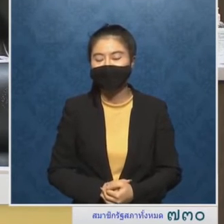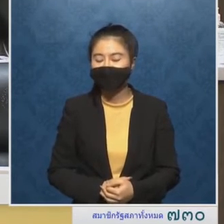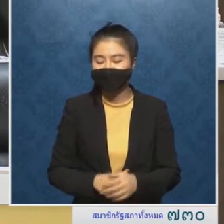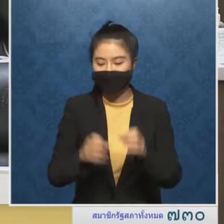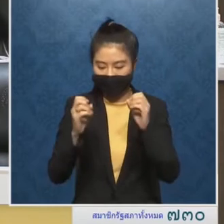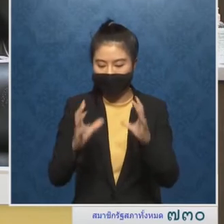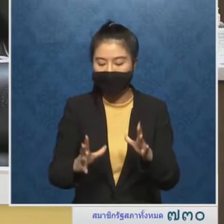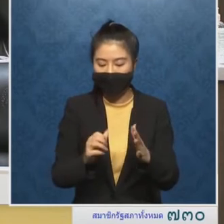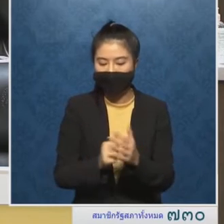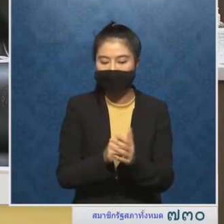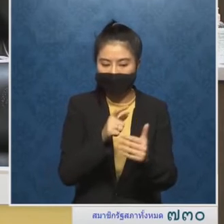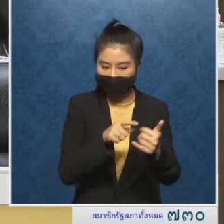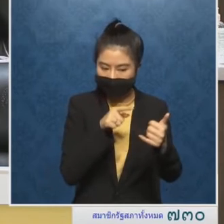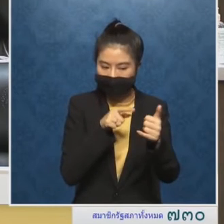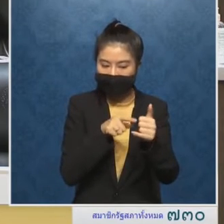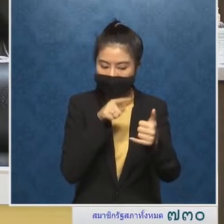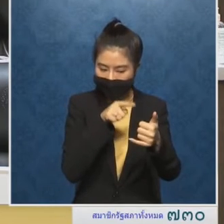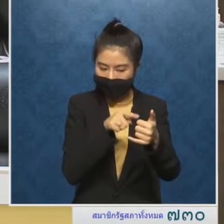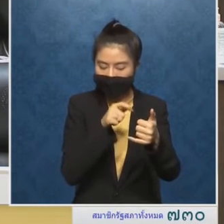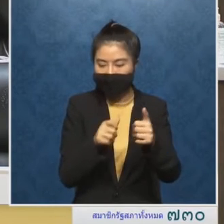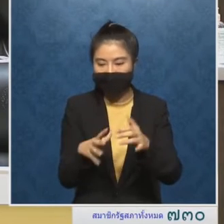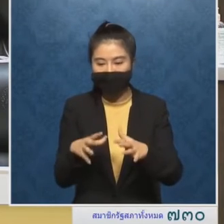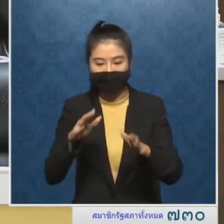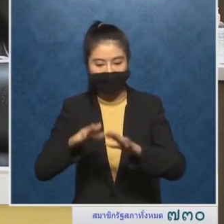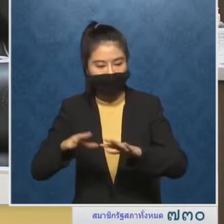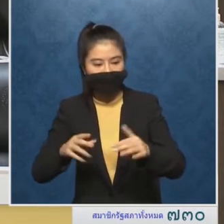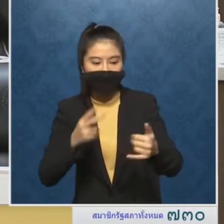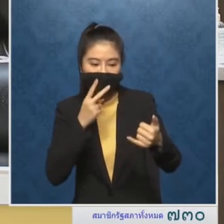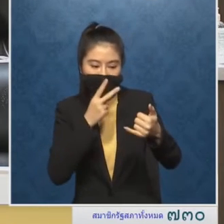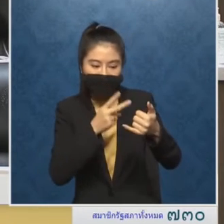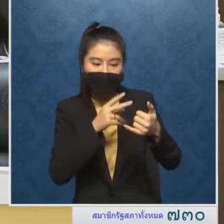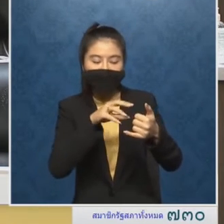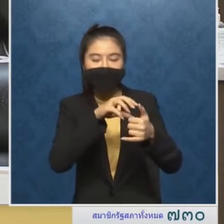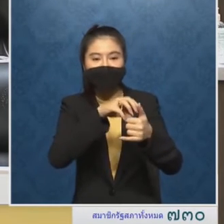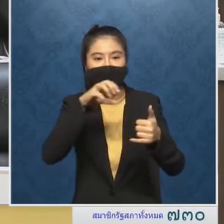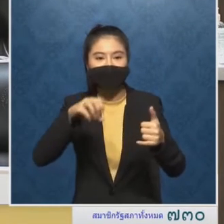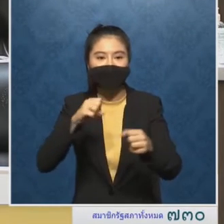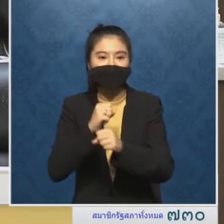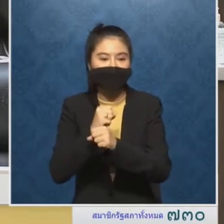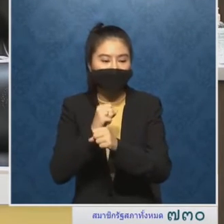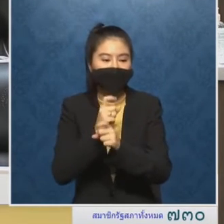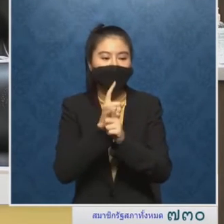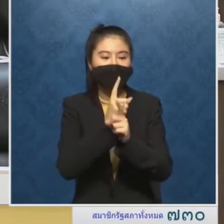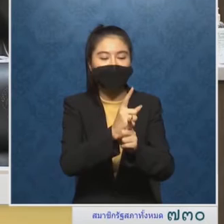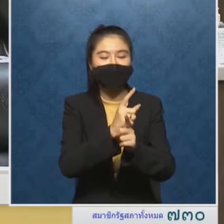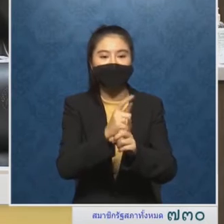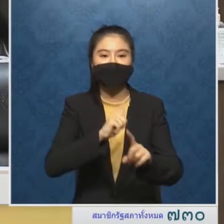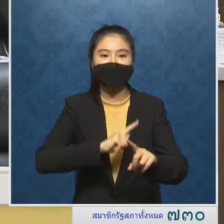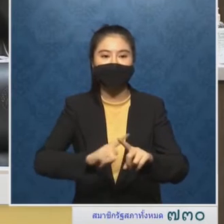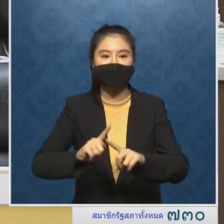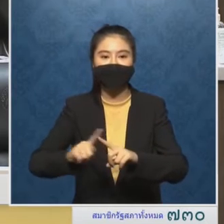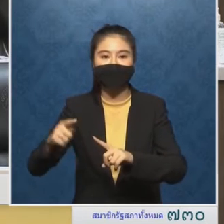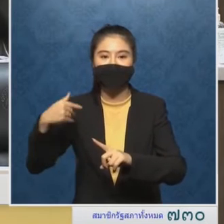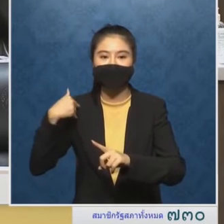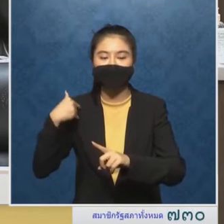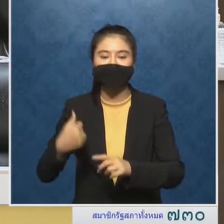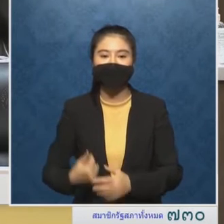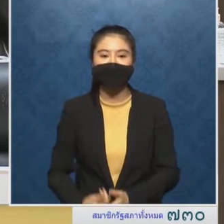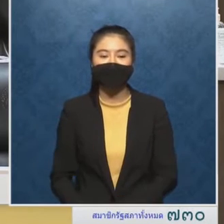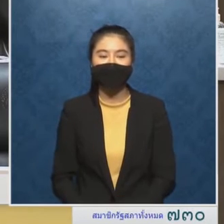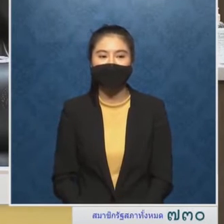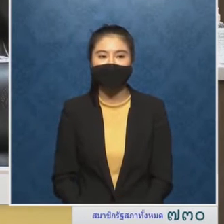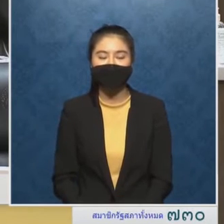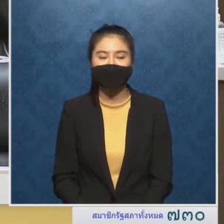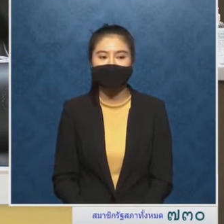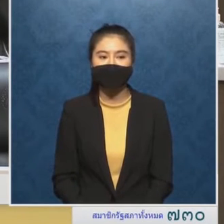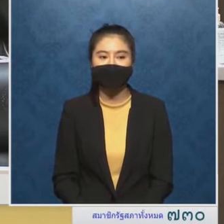ครัแ้วาคุณสมบัสมาธา อาจจะเป็นรถนิยมของสัคมไยก็ตามนะครับแต่เรา